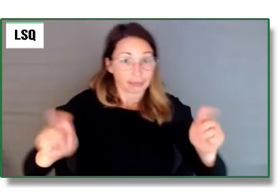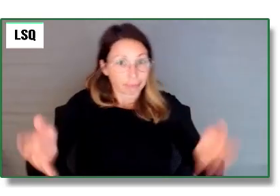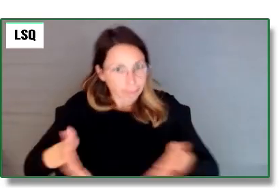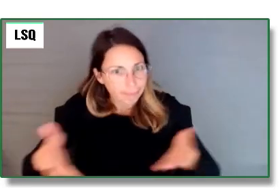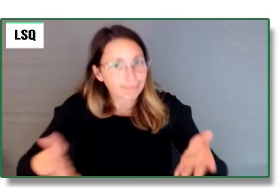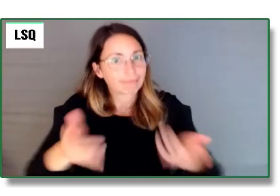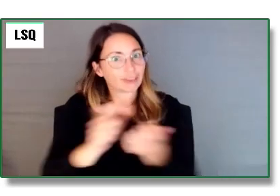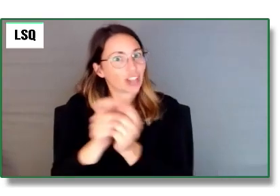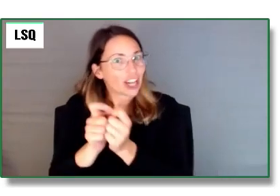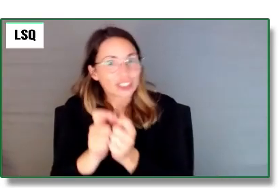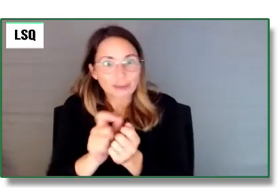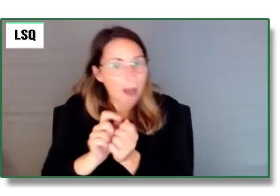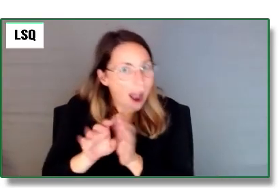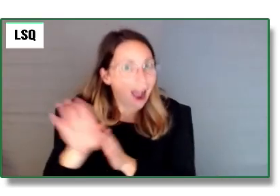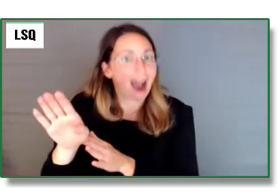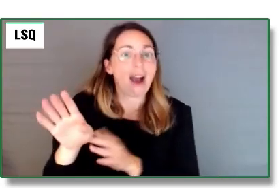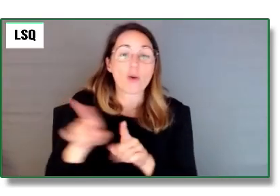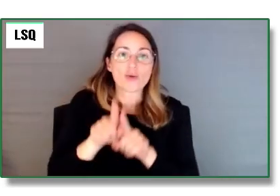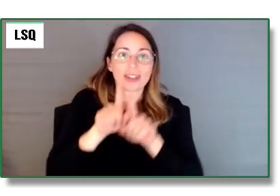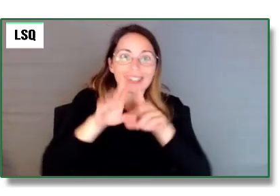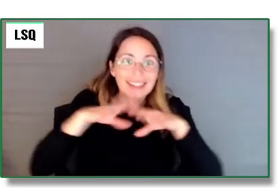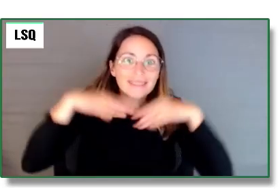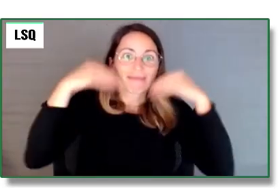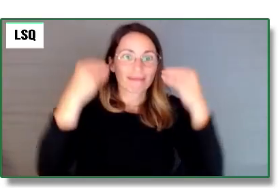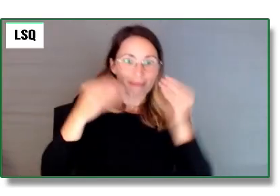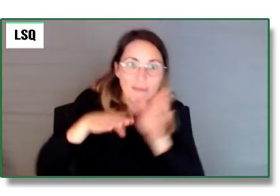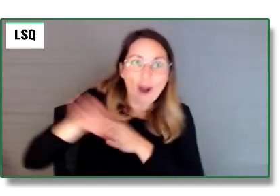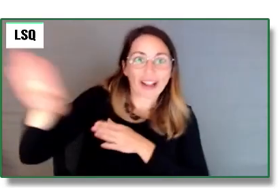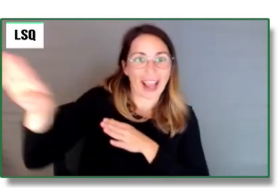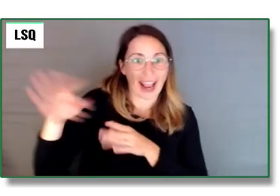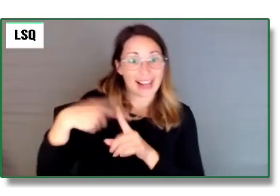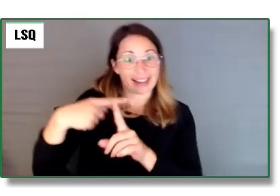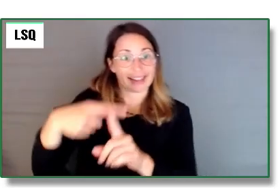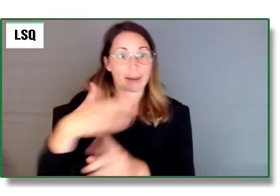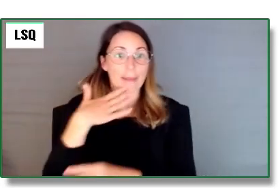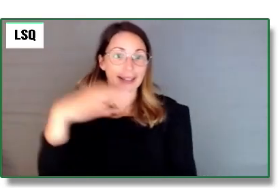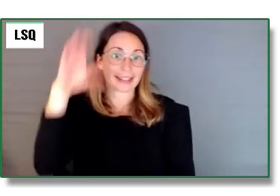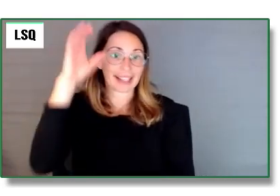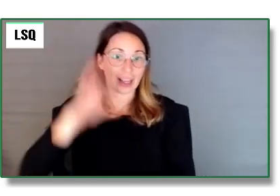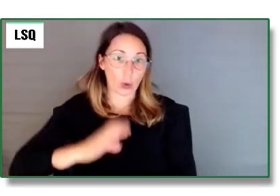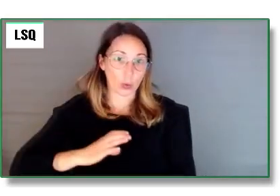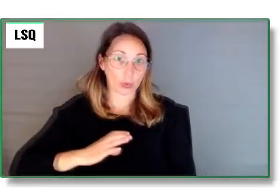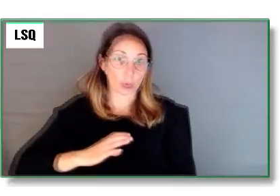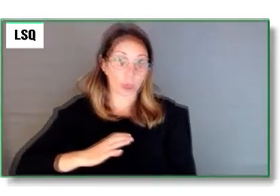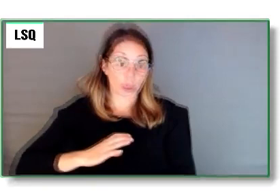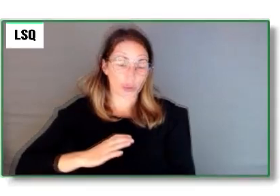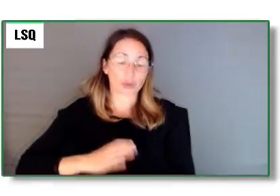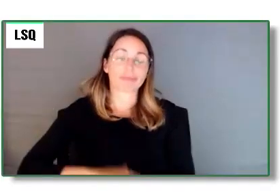d'optimisme et de progrès. Je vous remercie de votre écoute et je vous souhaite d'excellentes discussions.